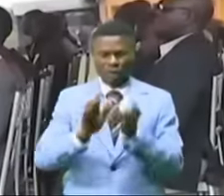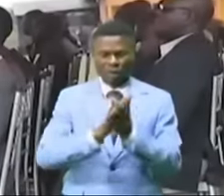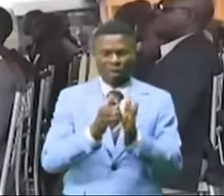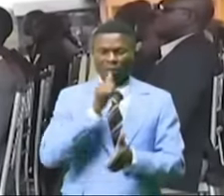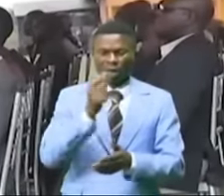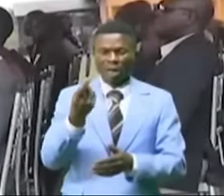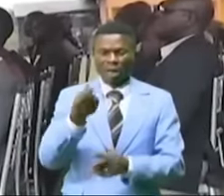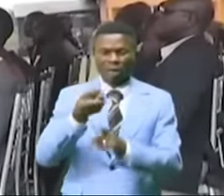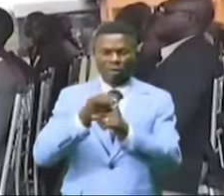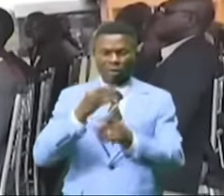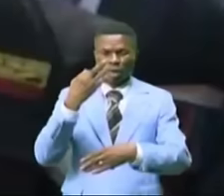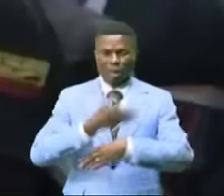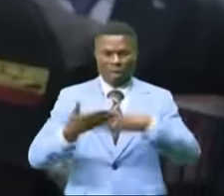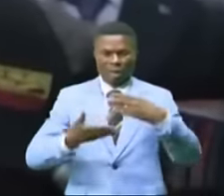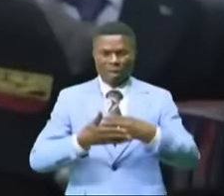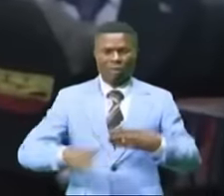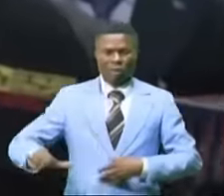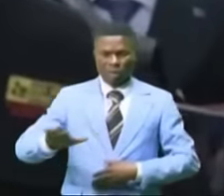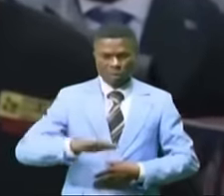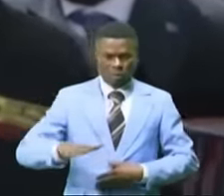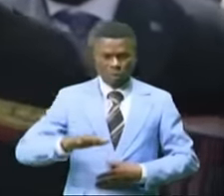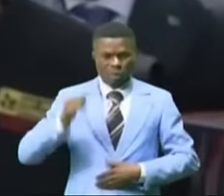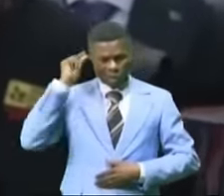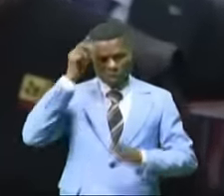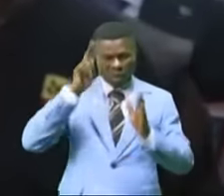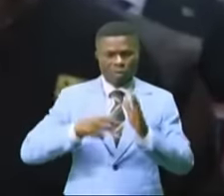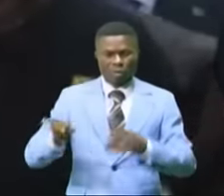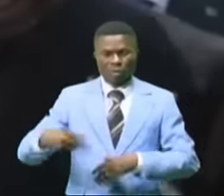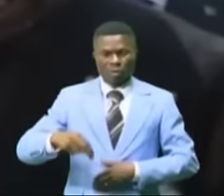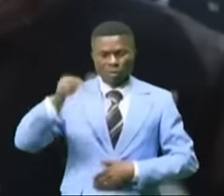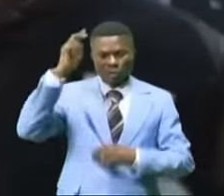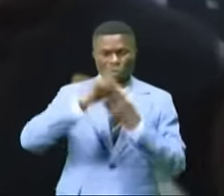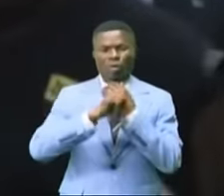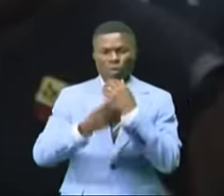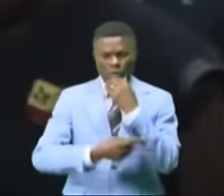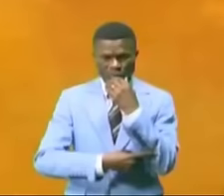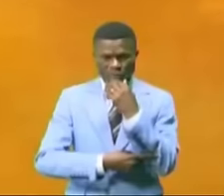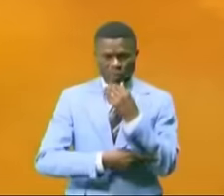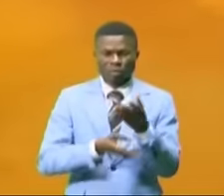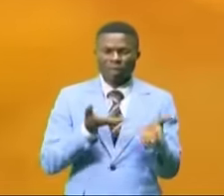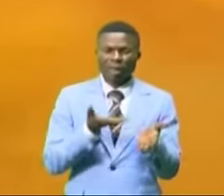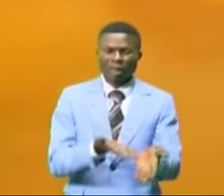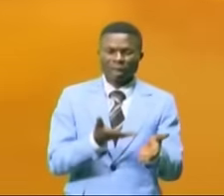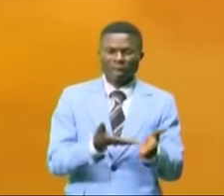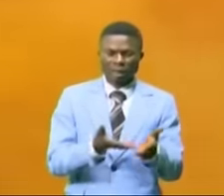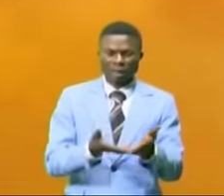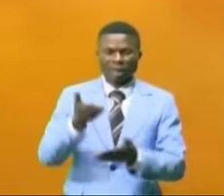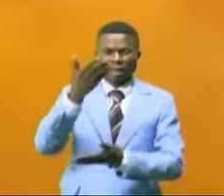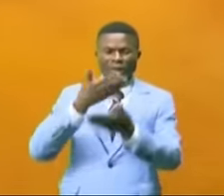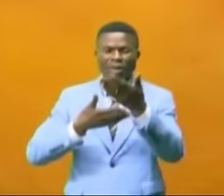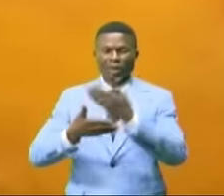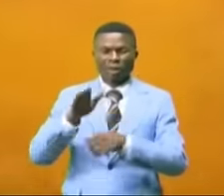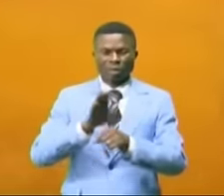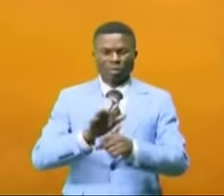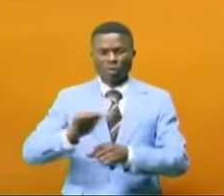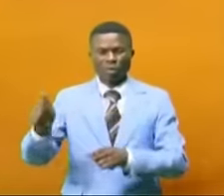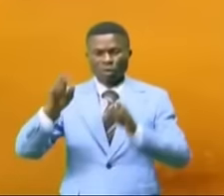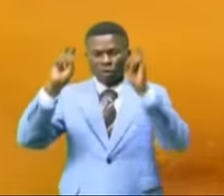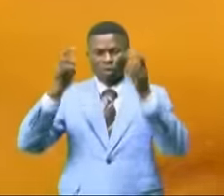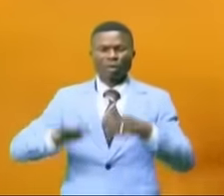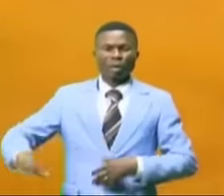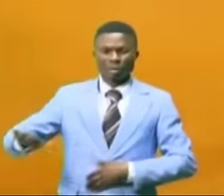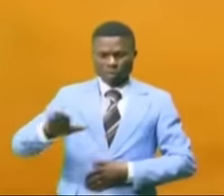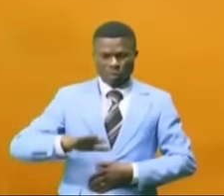par le Fonds d'investissement de la République et le gouvernement provincial du Nord Kivu, facilitera les échanges avec plusieurs autres villes du